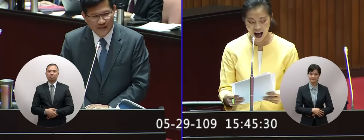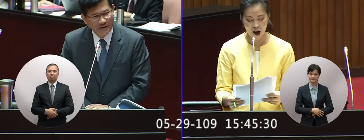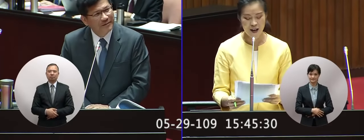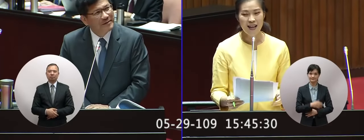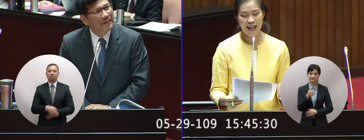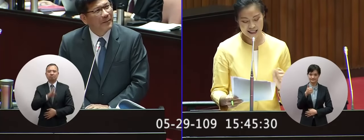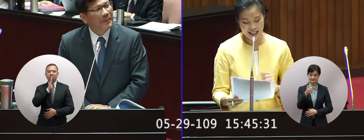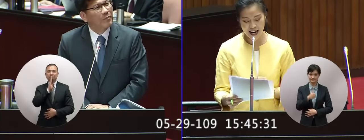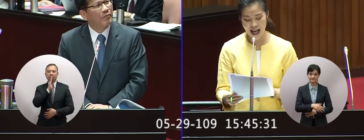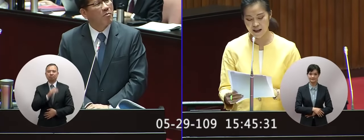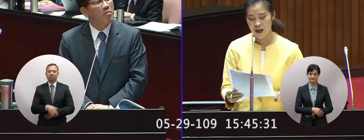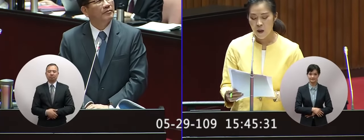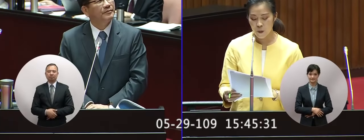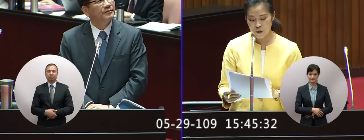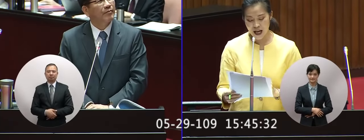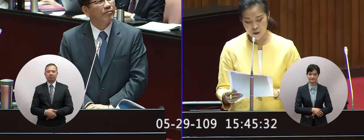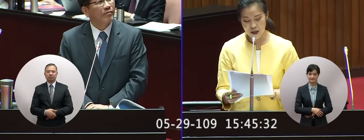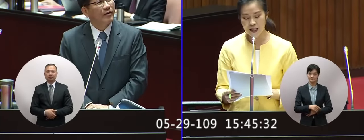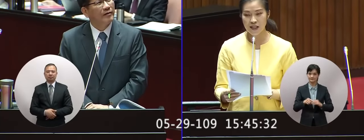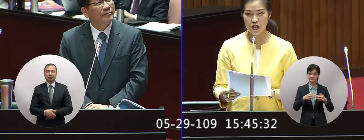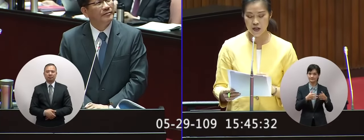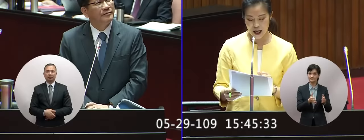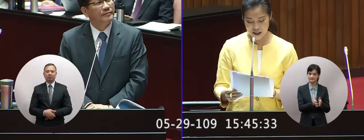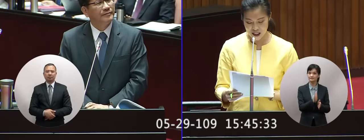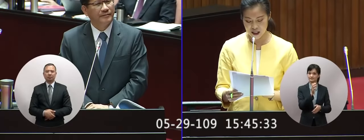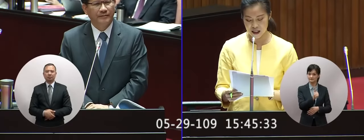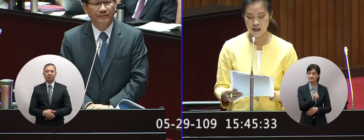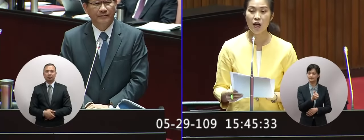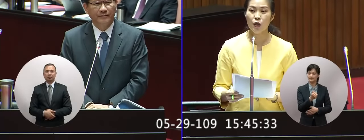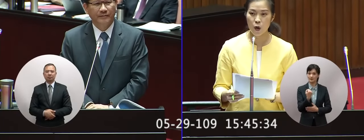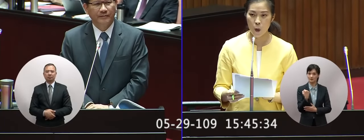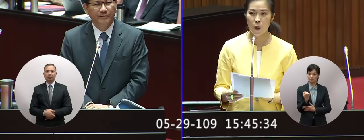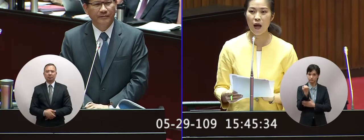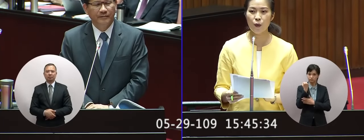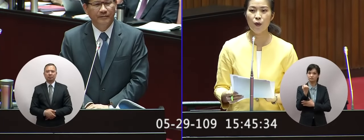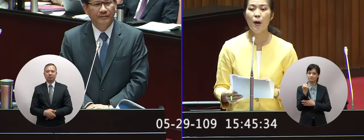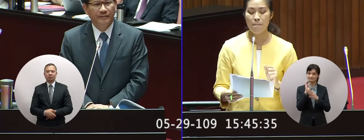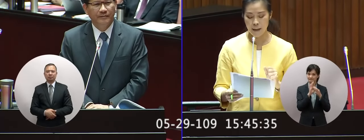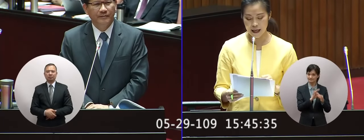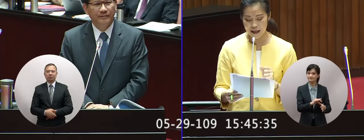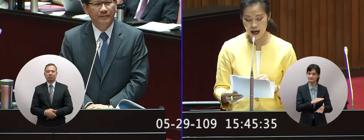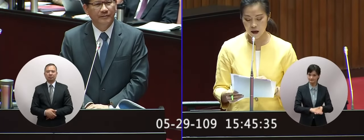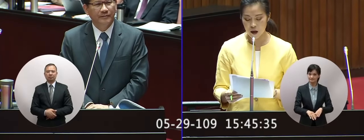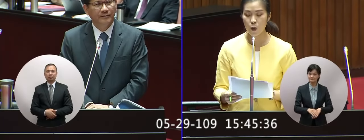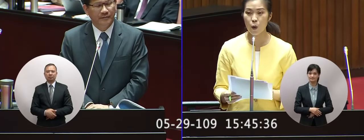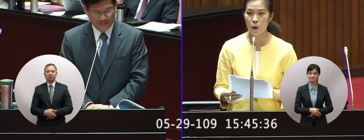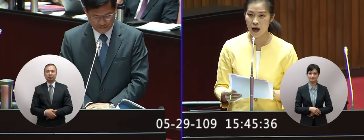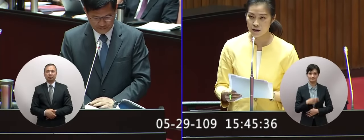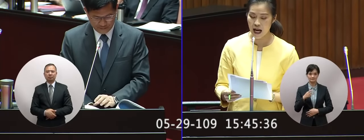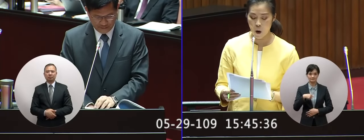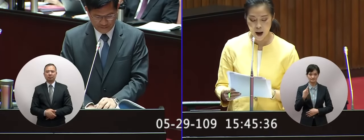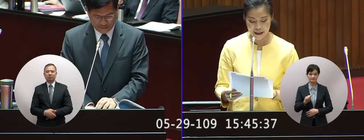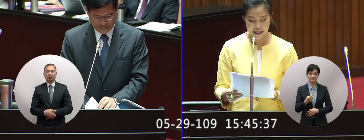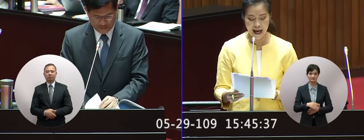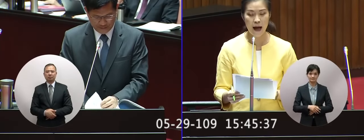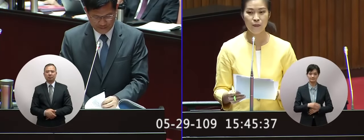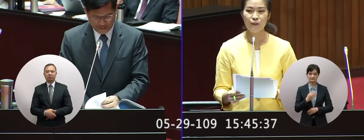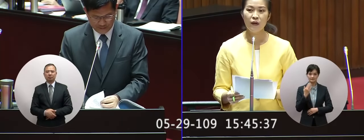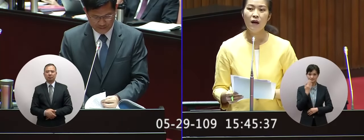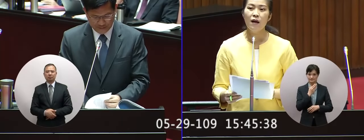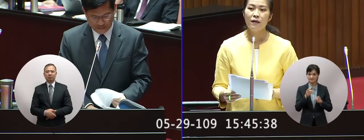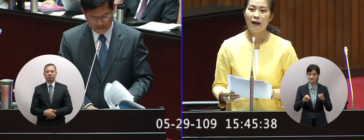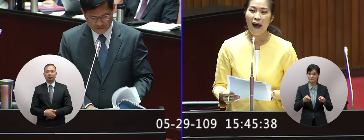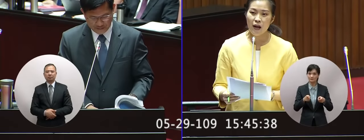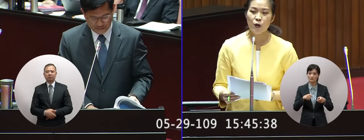哈。 好， 那既然部长愿意继续给予支持，有关于美港公路高架化一